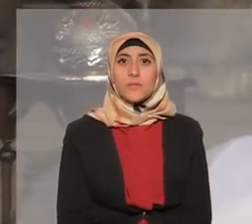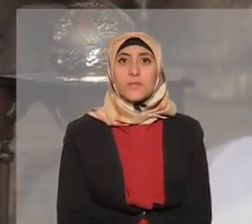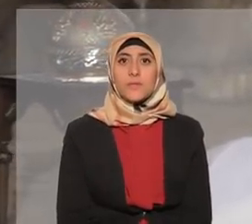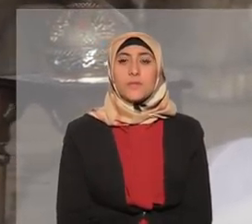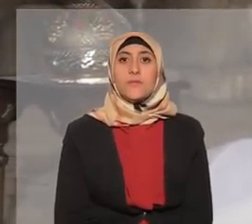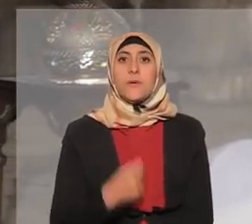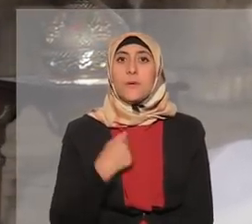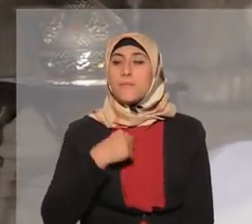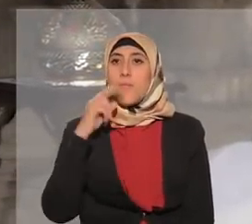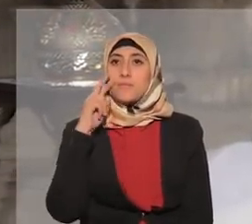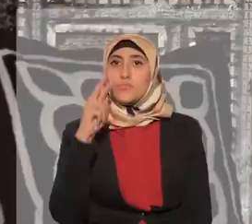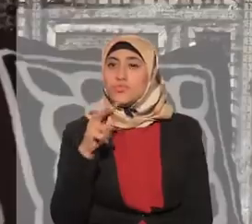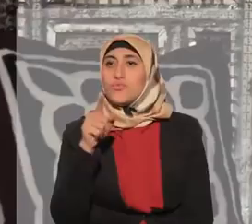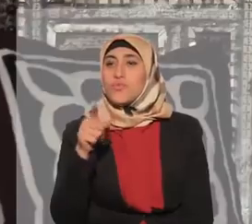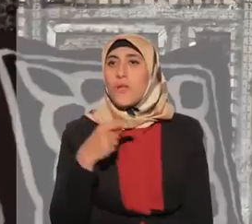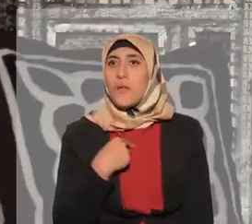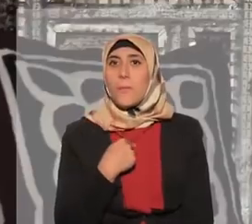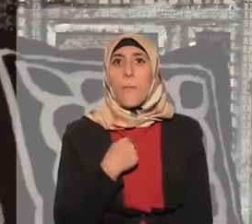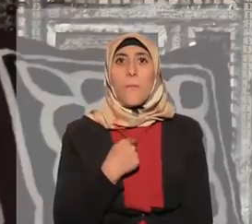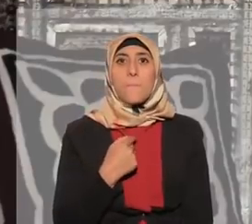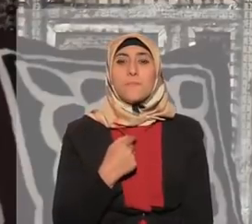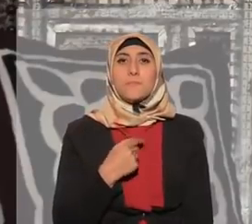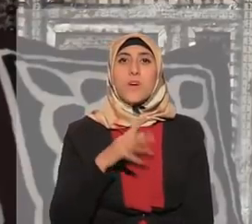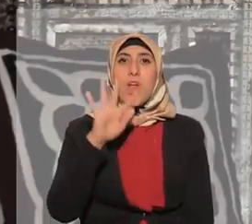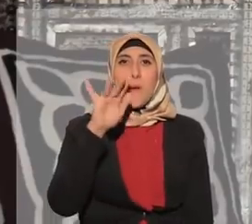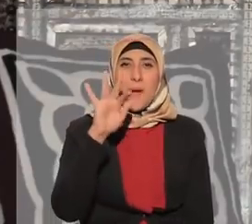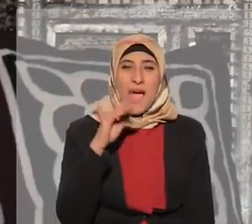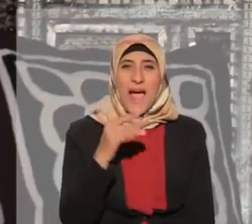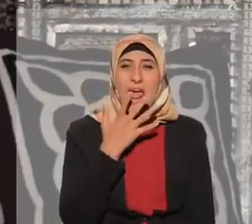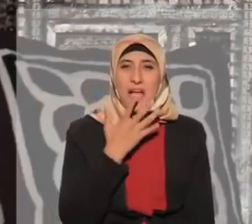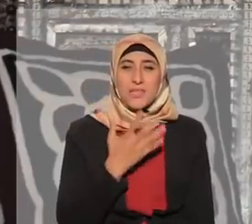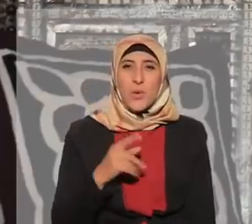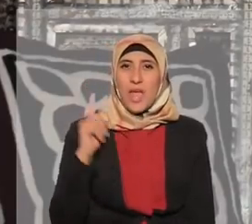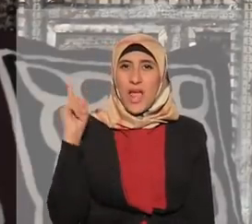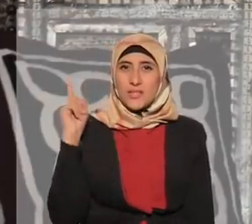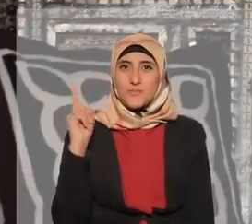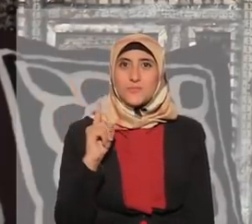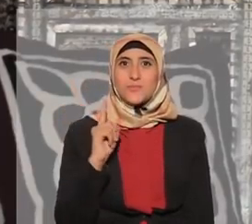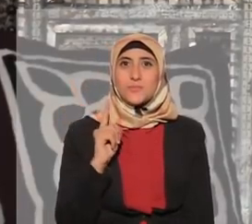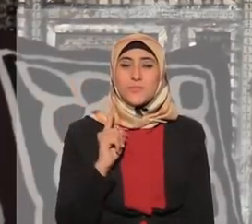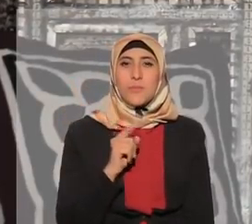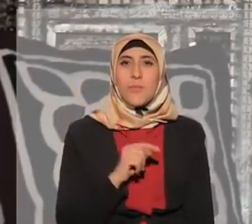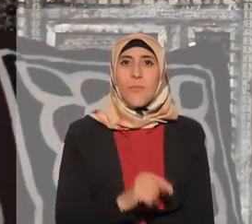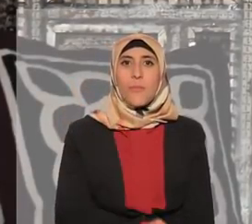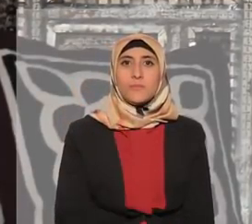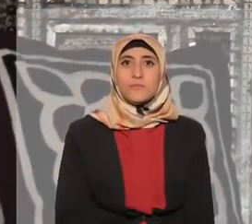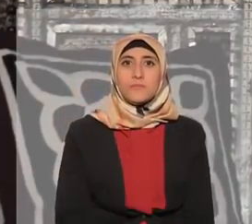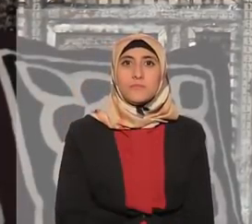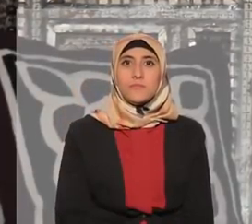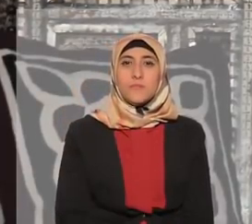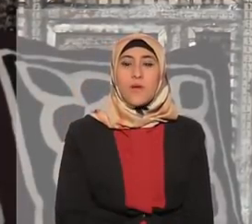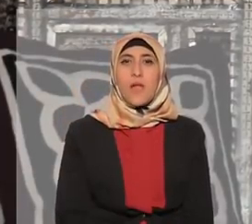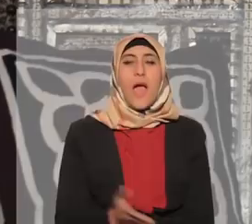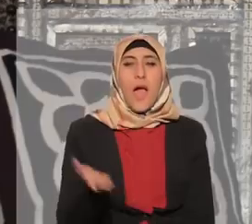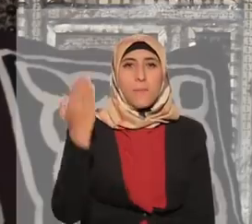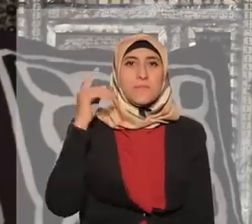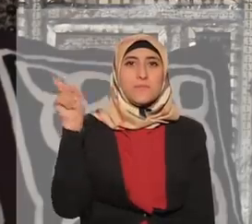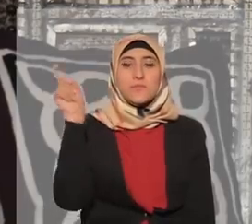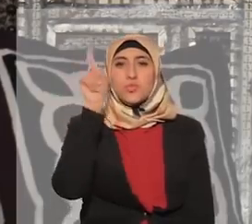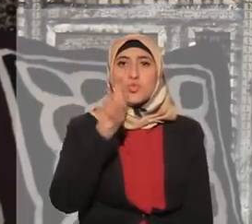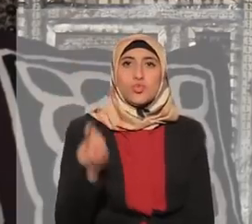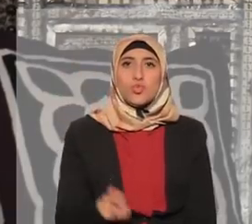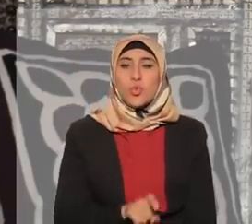هذا الحال يقولون أن السيدة رابعة العدوية رضي الله عنها رحمها الله ونفعنا بها،